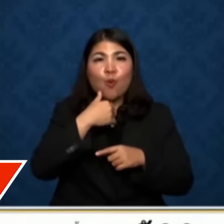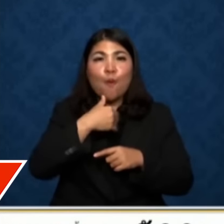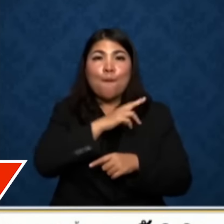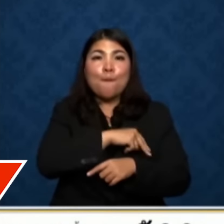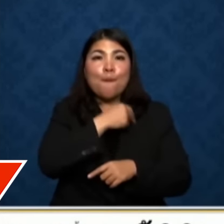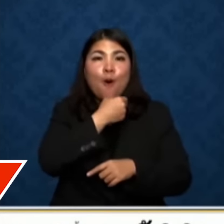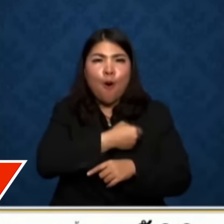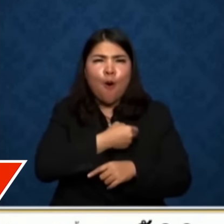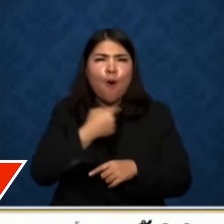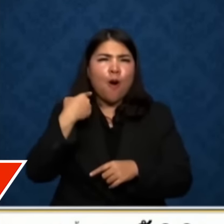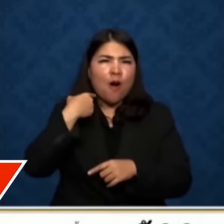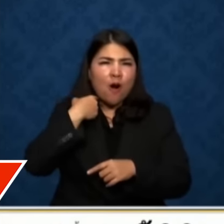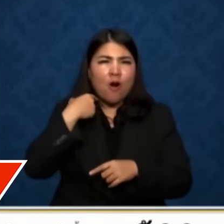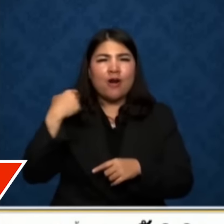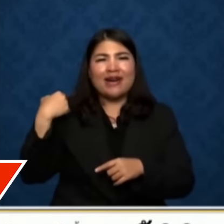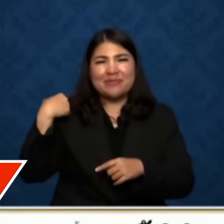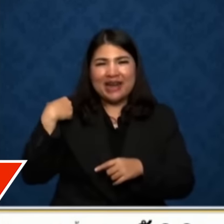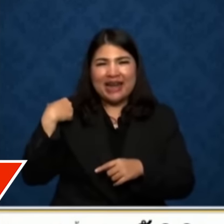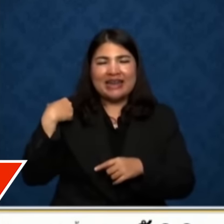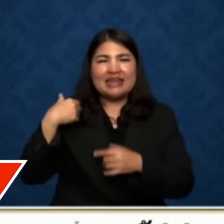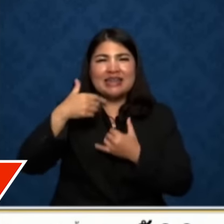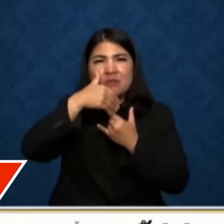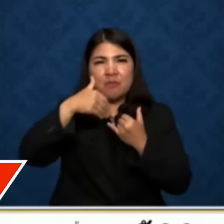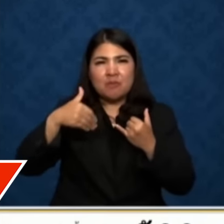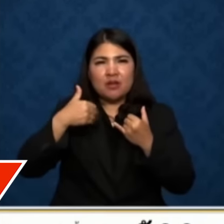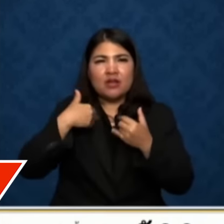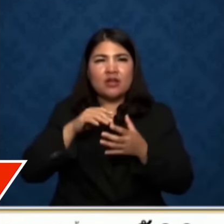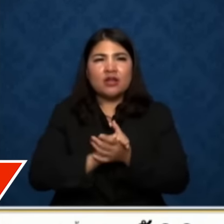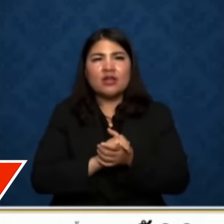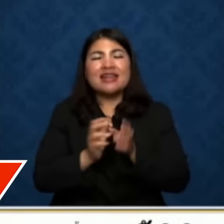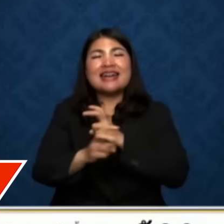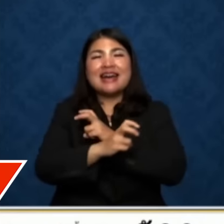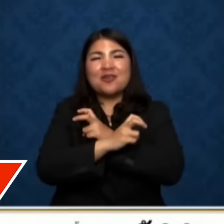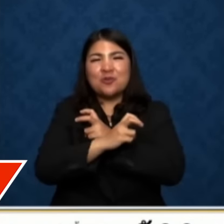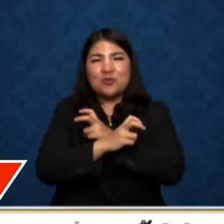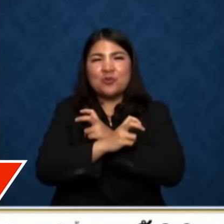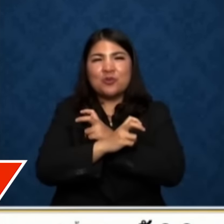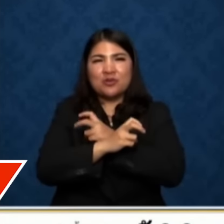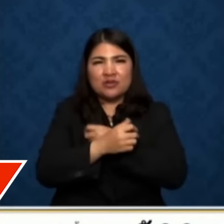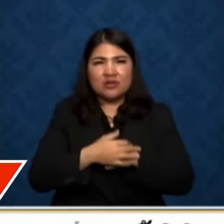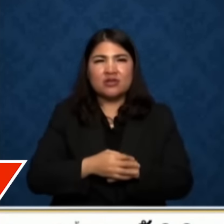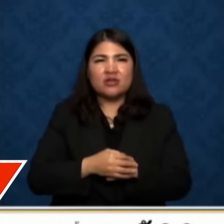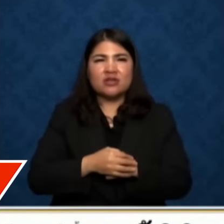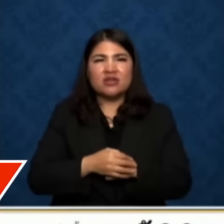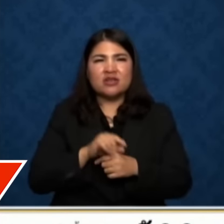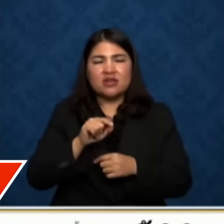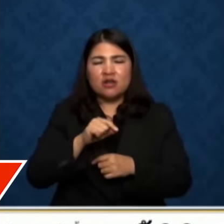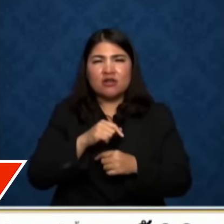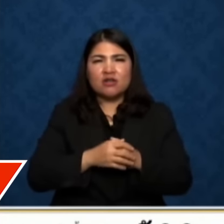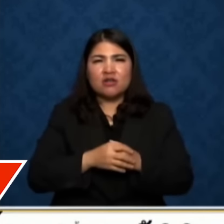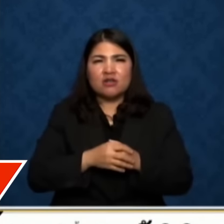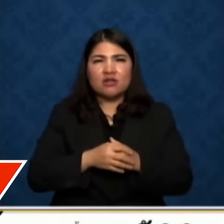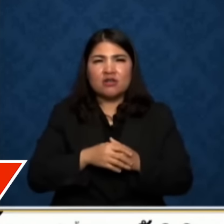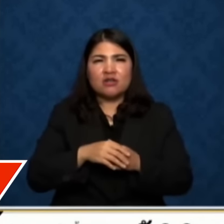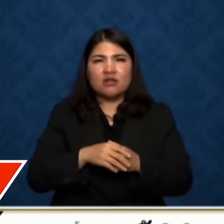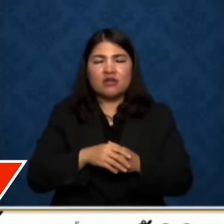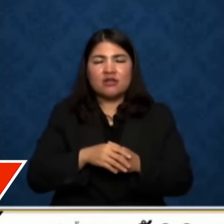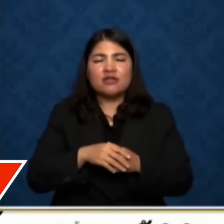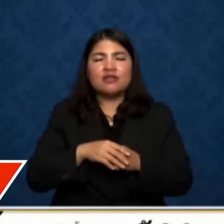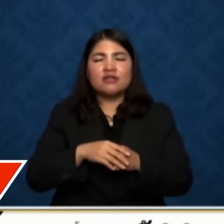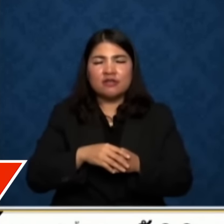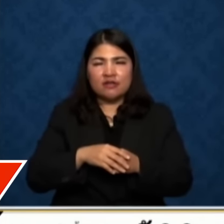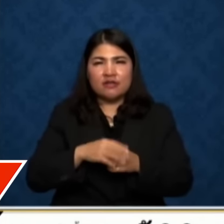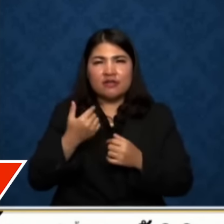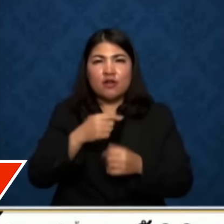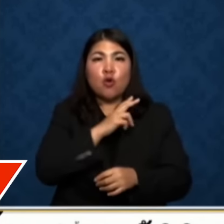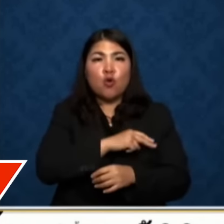ากระดูกคอผ่าตรงหัวไหล่เนี่ยคือคุณหมอที่เรียกว่าคุณหมอออร์โธปิดิกศัลยกรรมออร์โธปิดิกซึ่งเมื่อสักครู่นี้ในสไลด์ที่ผมบอกศักยภาพ